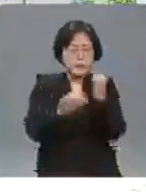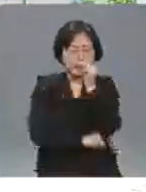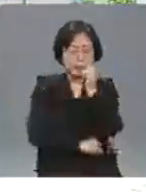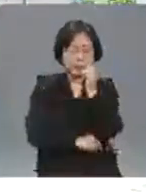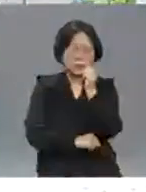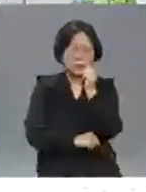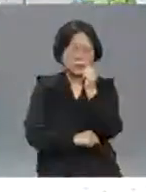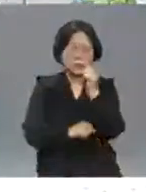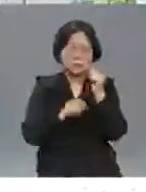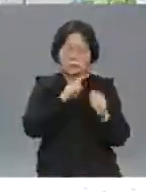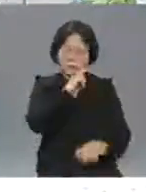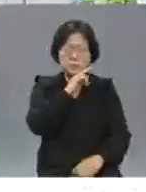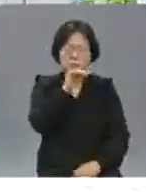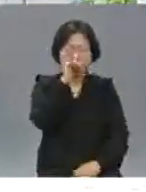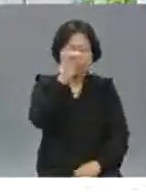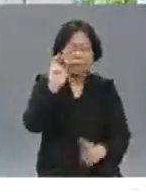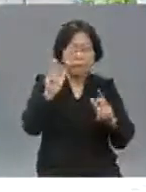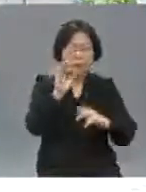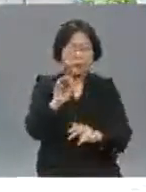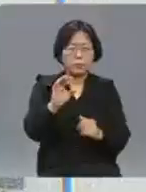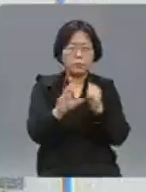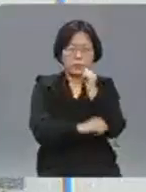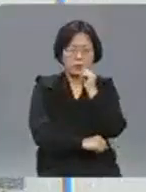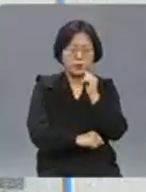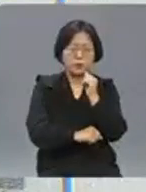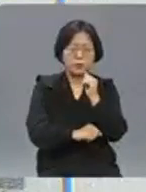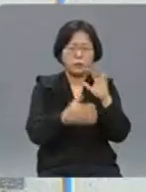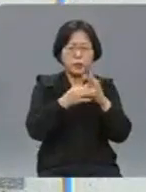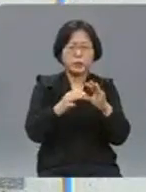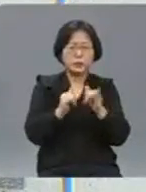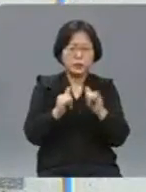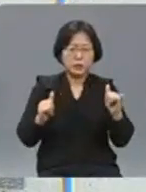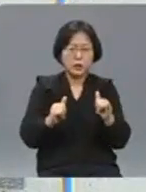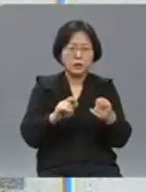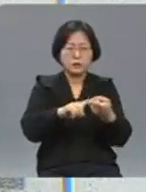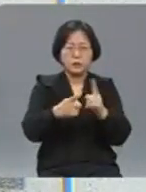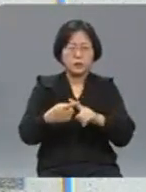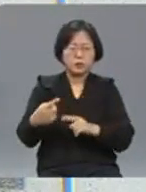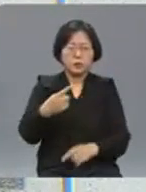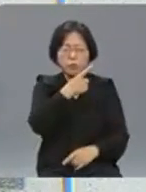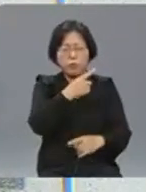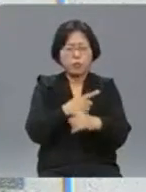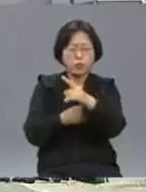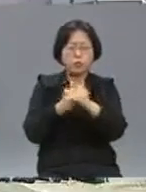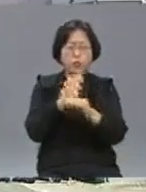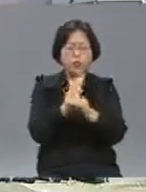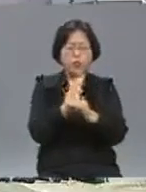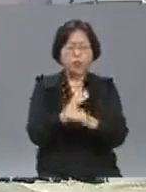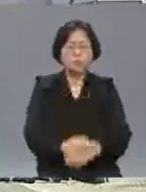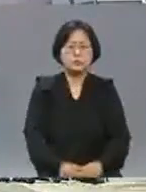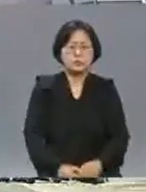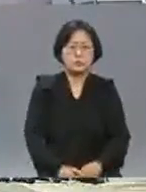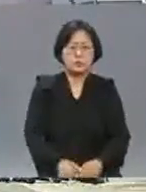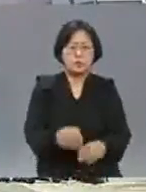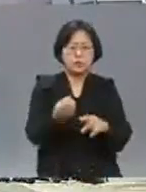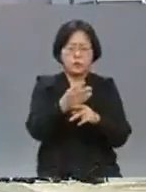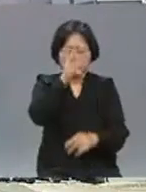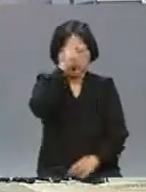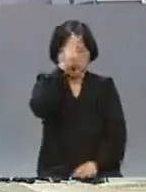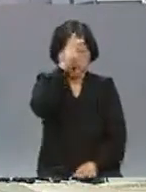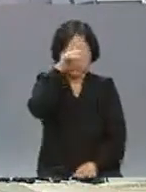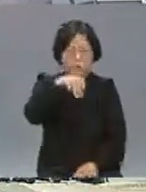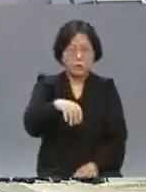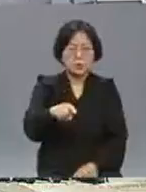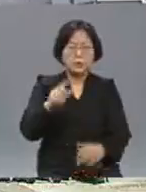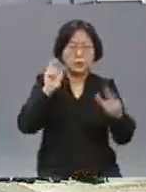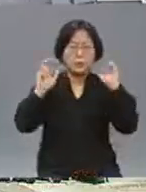의혹도 불거졌습니다. 회사 돈을 빼돌렸다며 회사 관계자 간 고소 고발도 여러 건 이어지고 있습니다. 보성 경찰서는